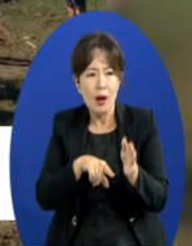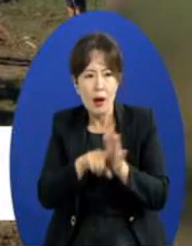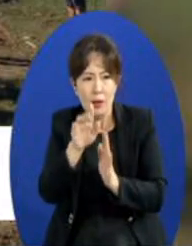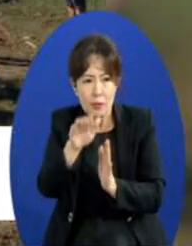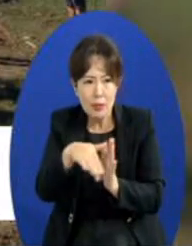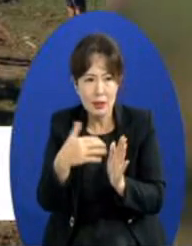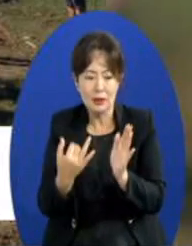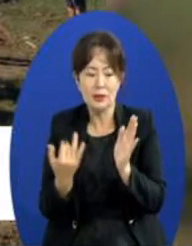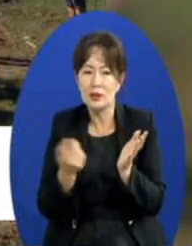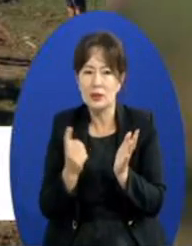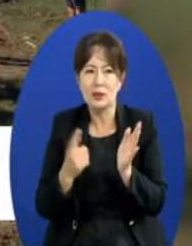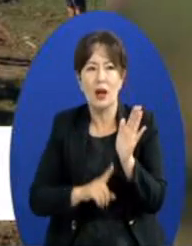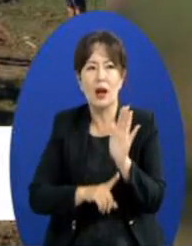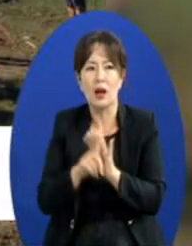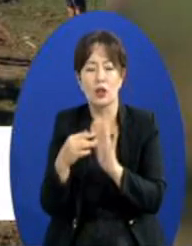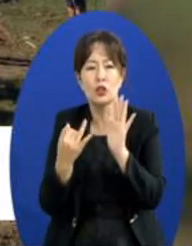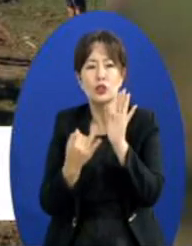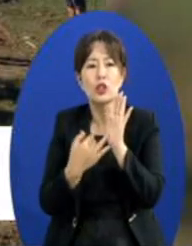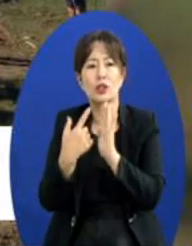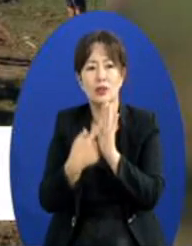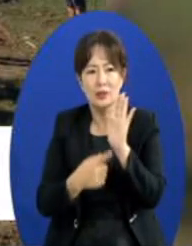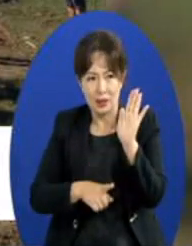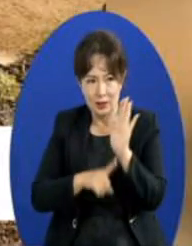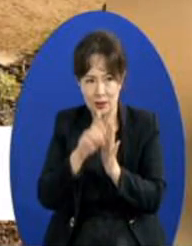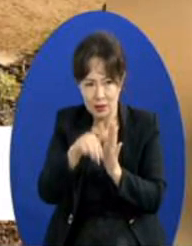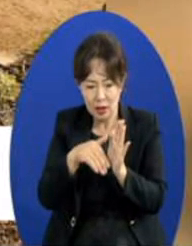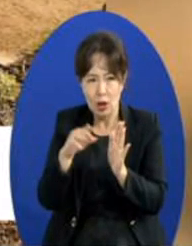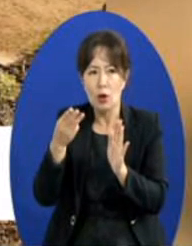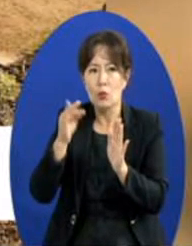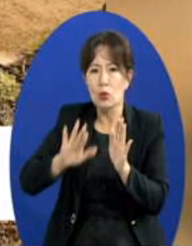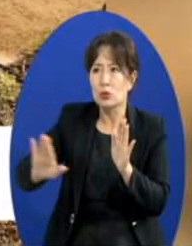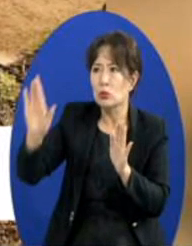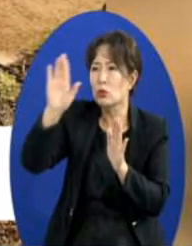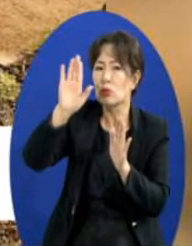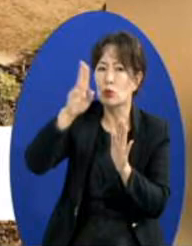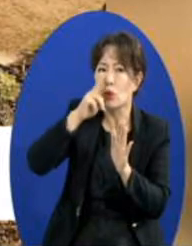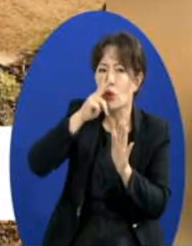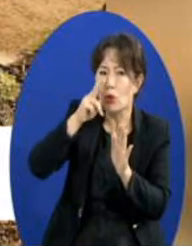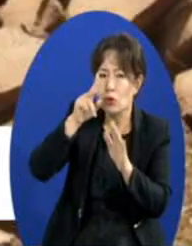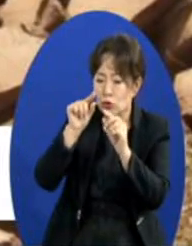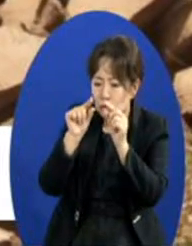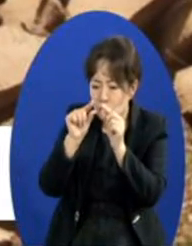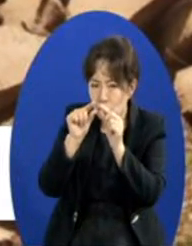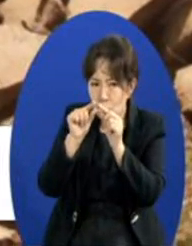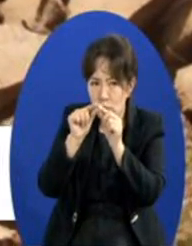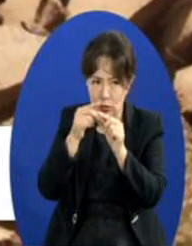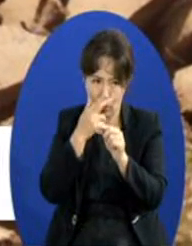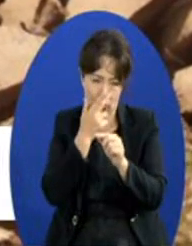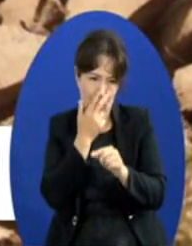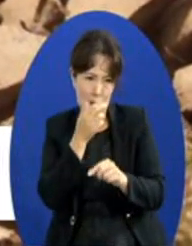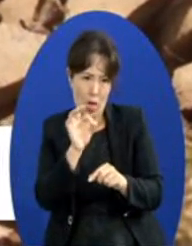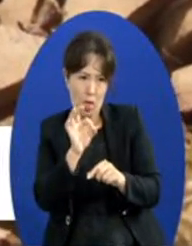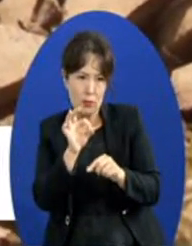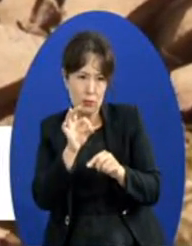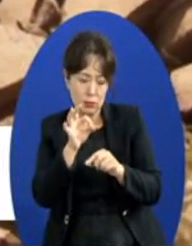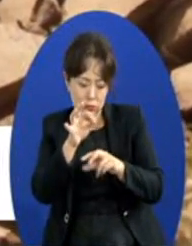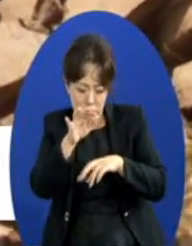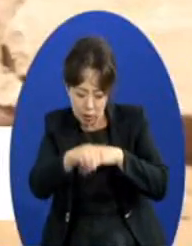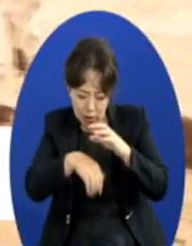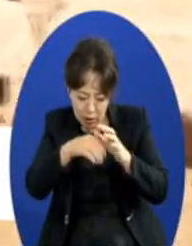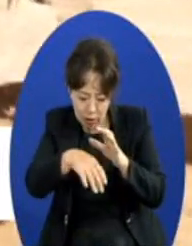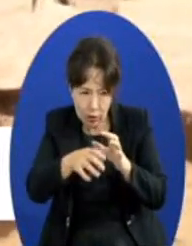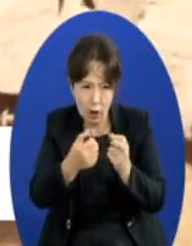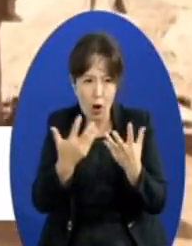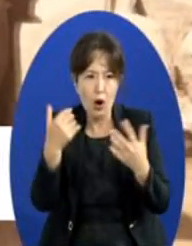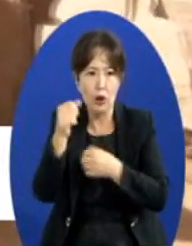анхны малцлыг 7 сард эхлүүлсэн. Судалгааны хувьд мөсөн уулынхаа орой хэсгийг л харсан гэсэн үг ээ. Харахад энгийн нэг газар мэт боловч олон 10 жилийн